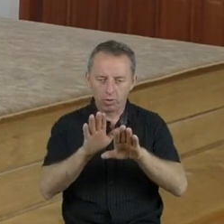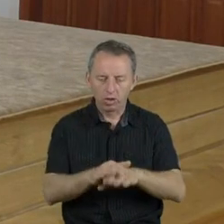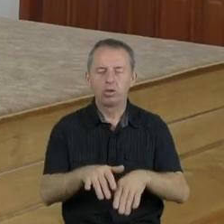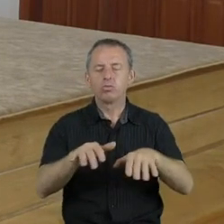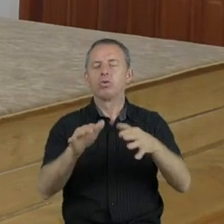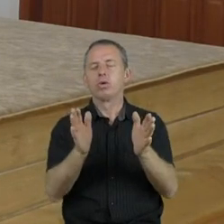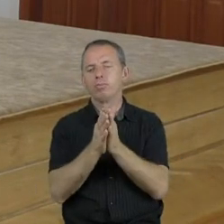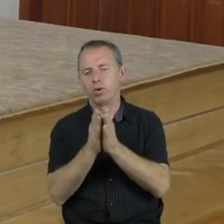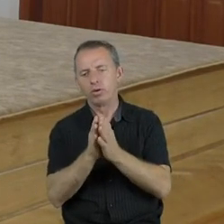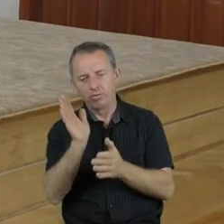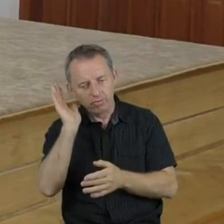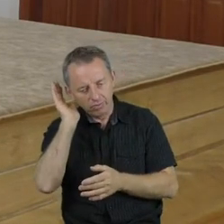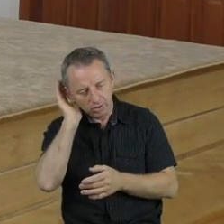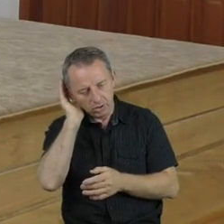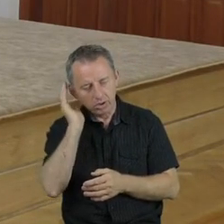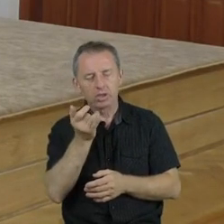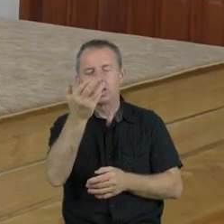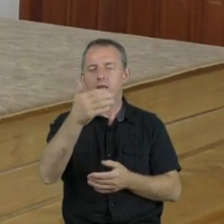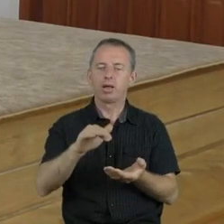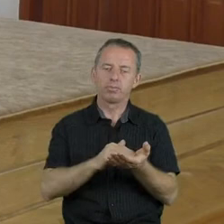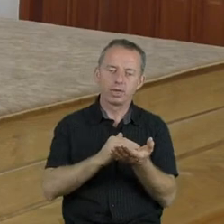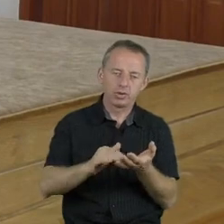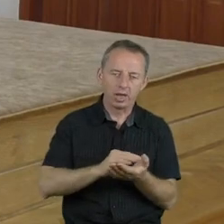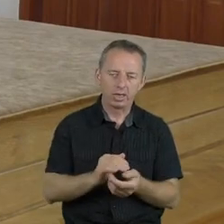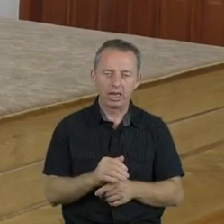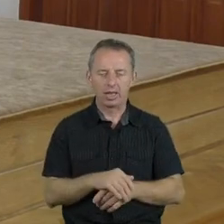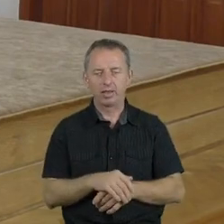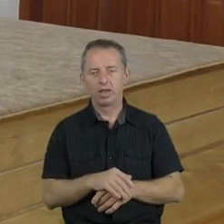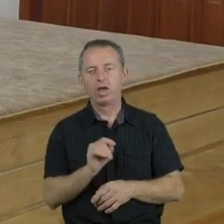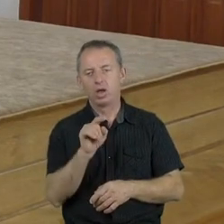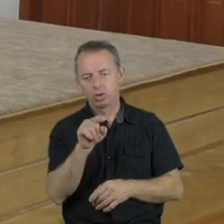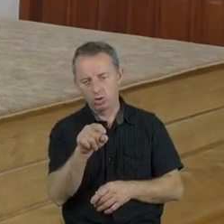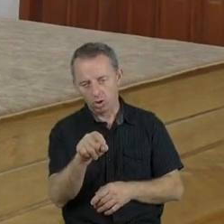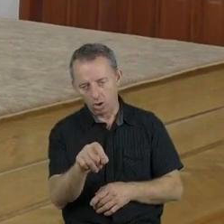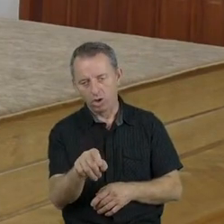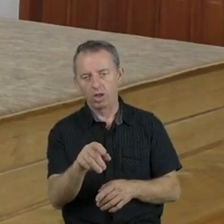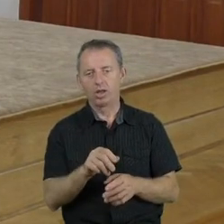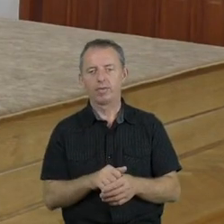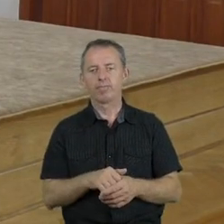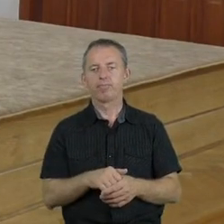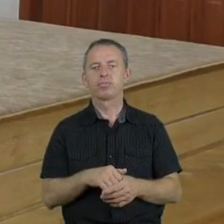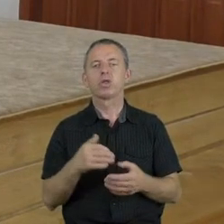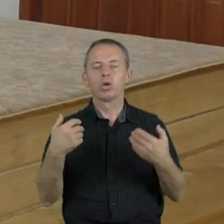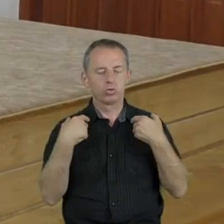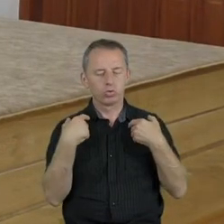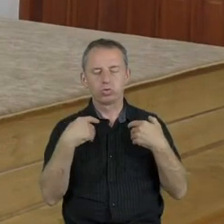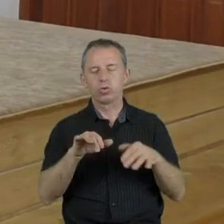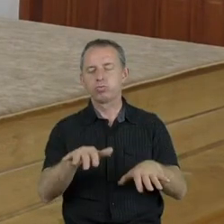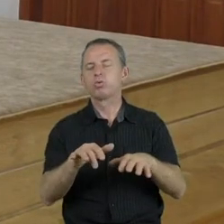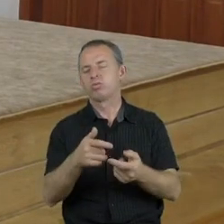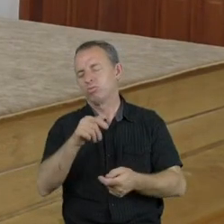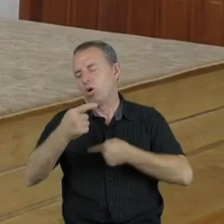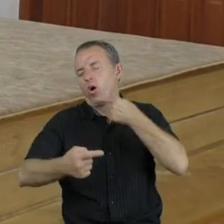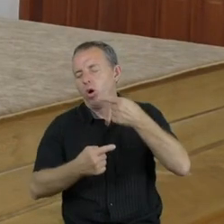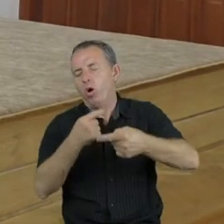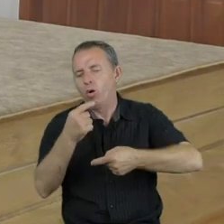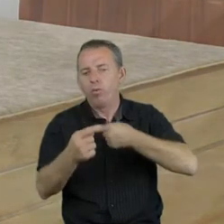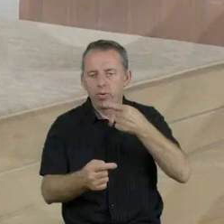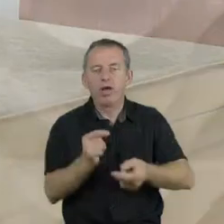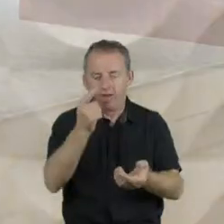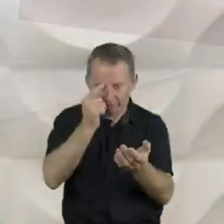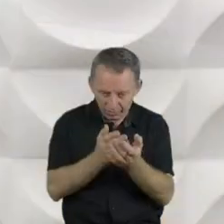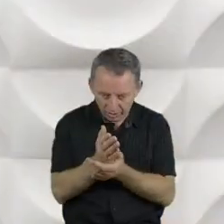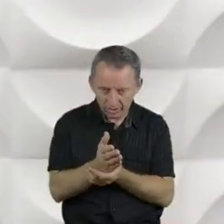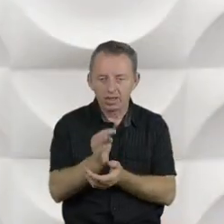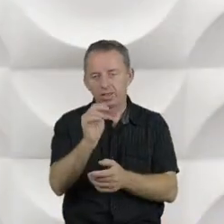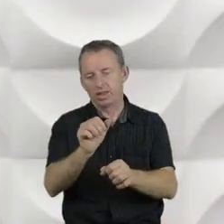ile było wysłuchanych w ciągu tych kilku miesięcy, to za długo byłoby opowiadać, ale wierzcie mi, że